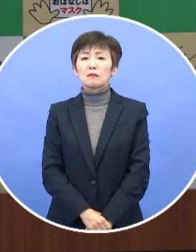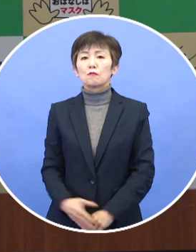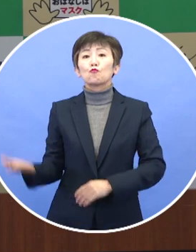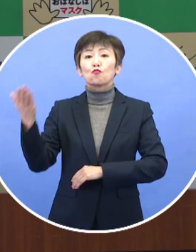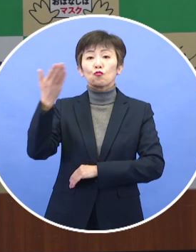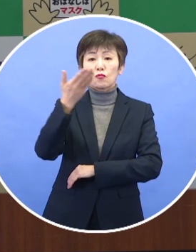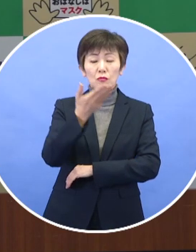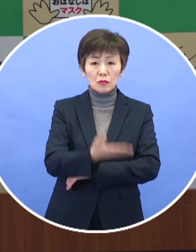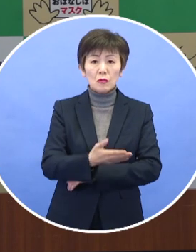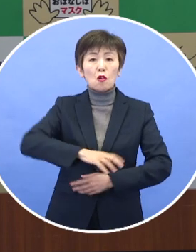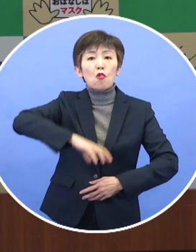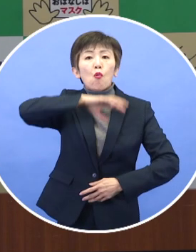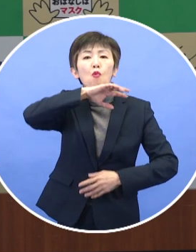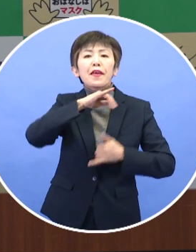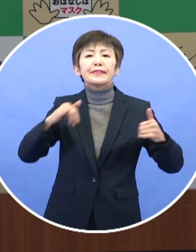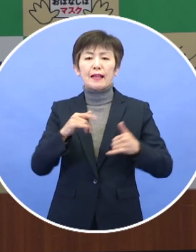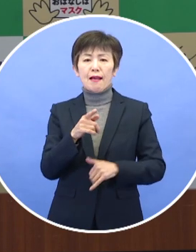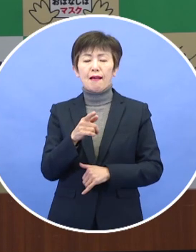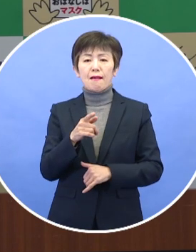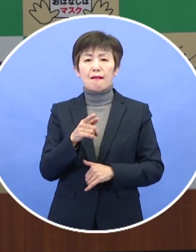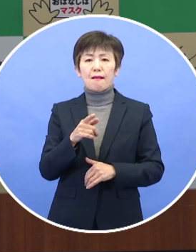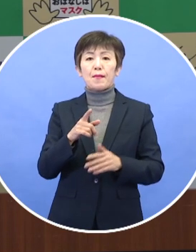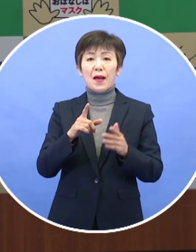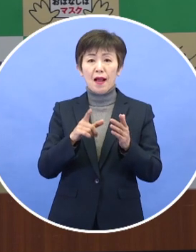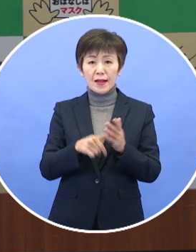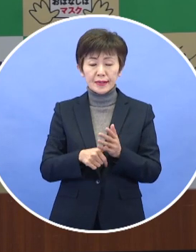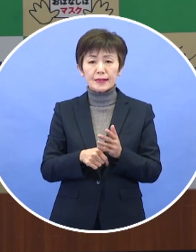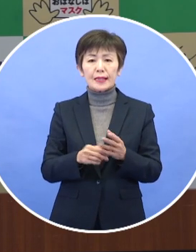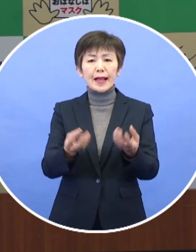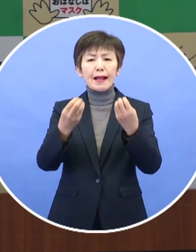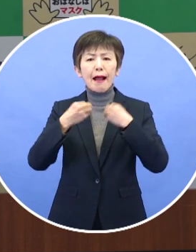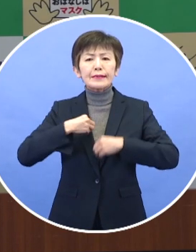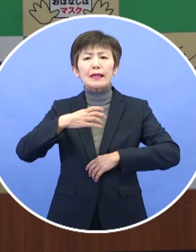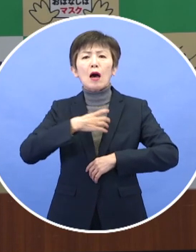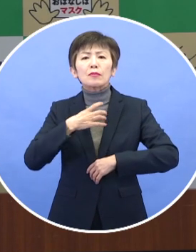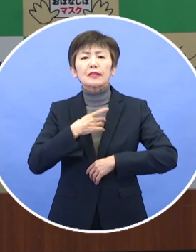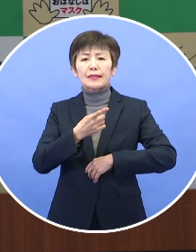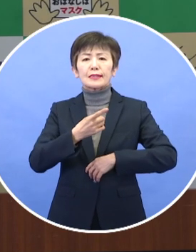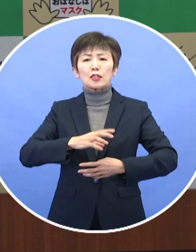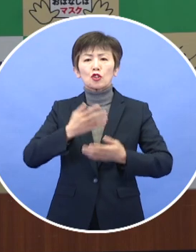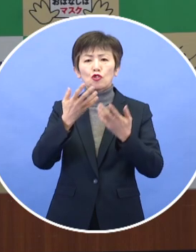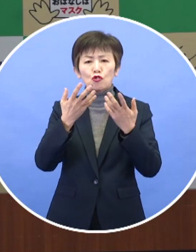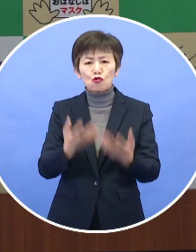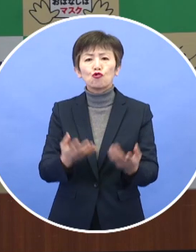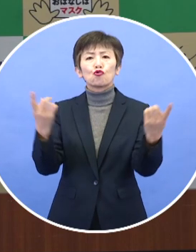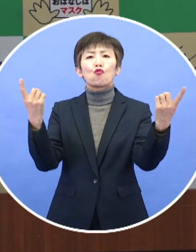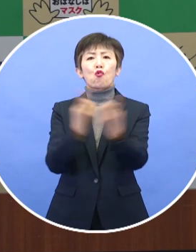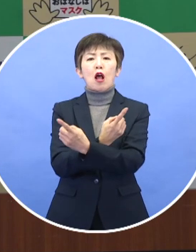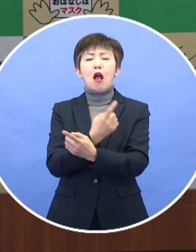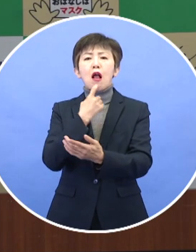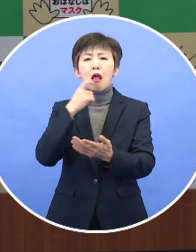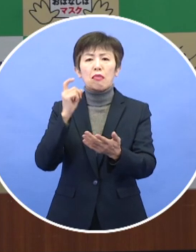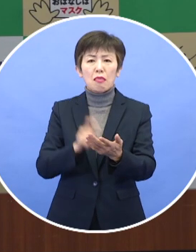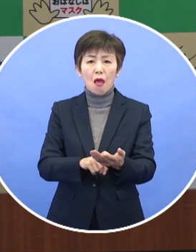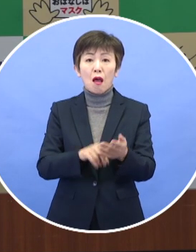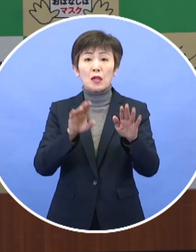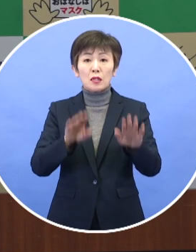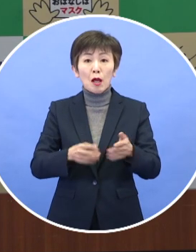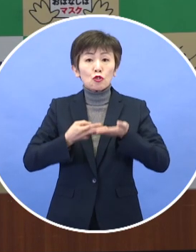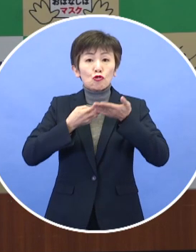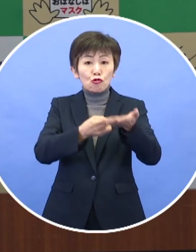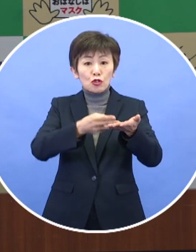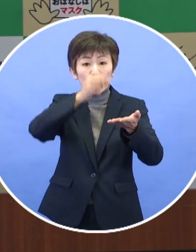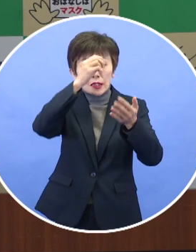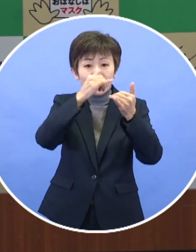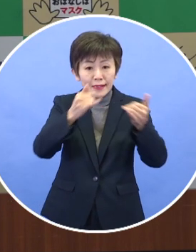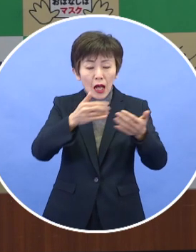次にやはり高齢者、この方々がですね、一番感染リスクが高く重症化しやすい、今の入院患者の半分以上も